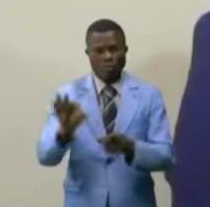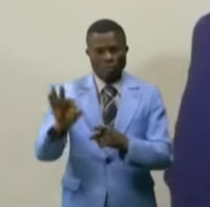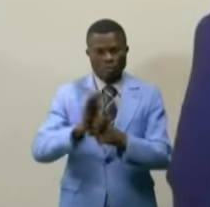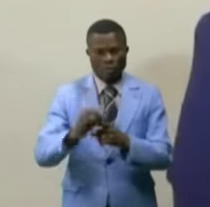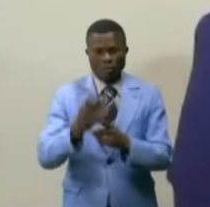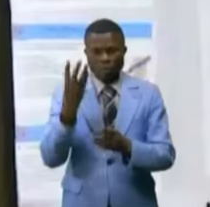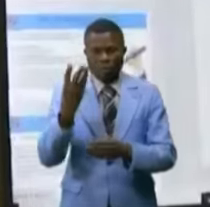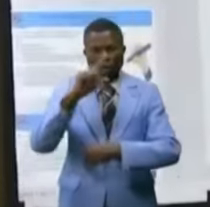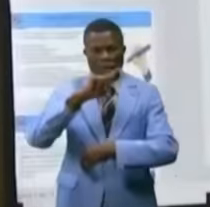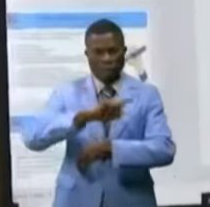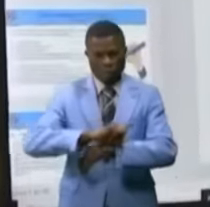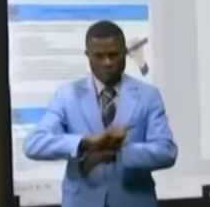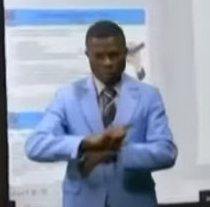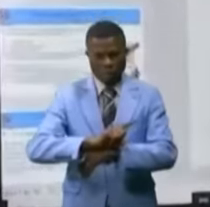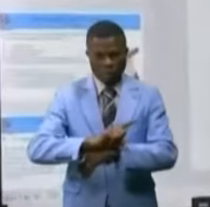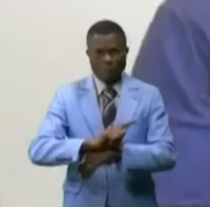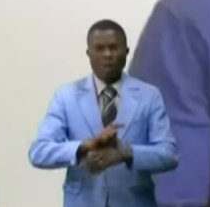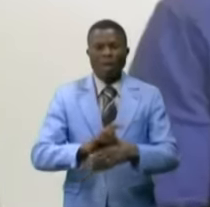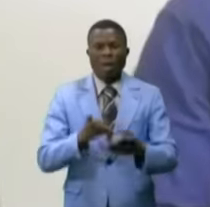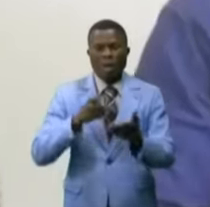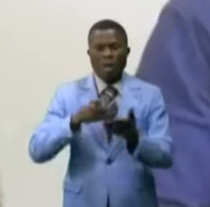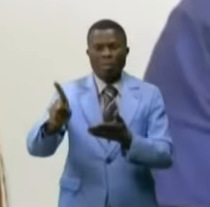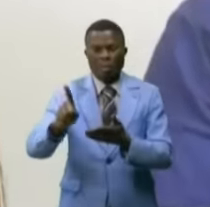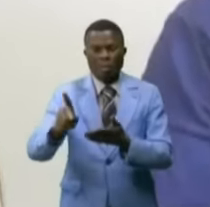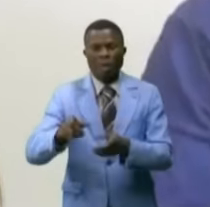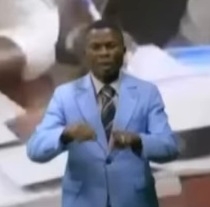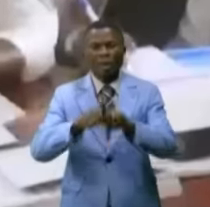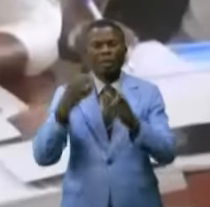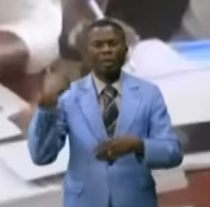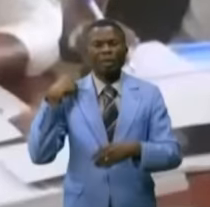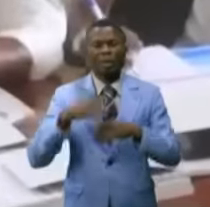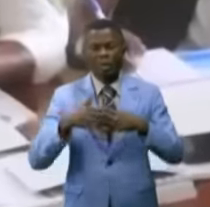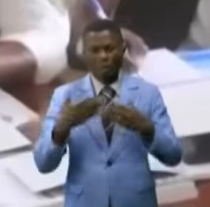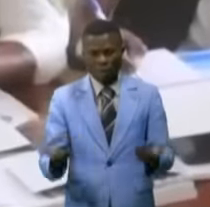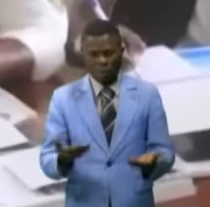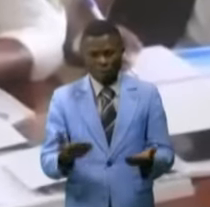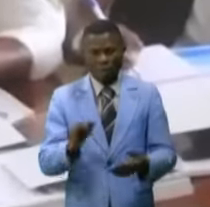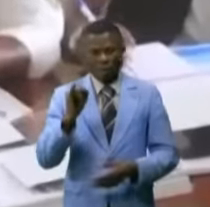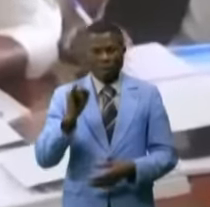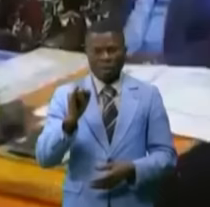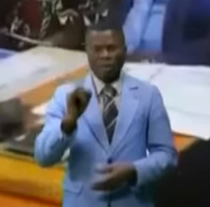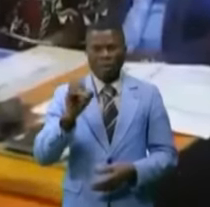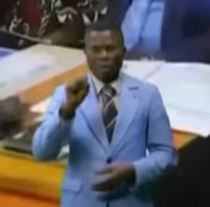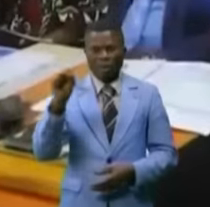de 4 jours portant sur le mode de paiement des dettes envers l'État et ISIS Régie a été